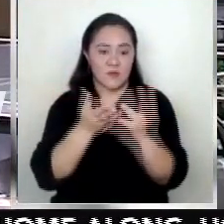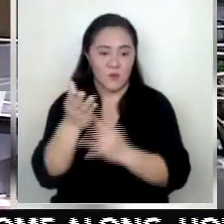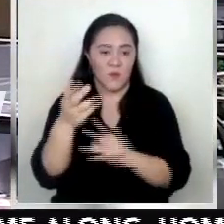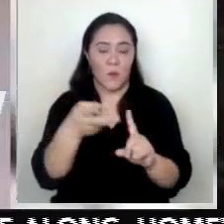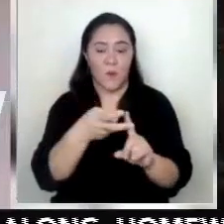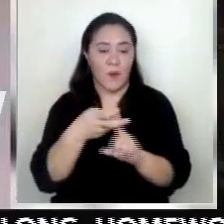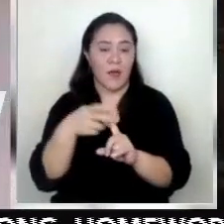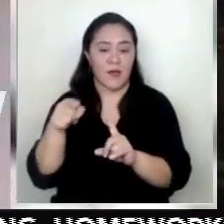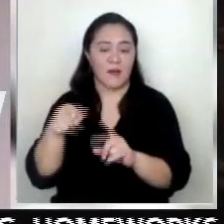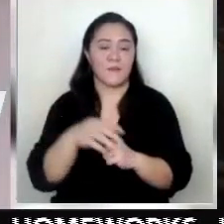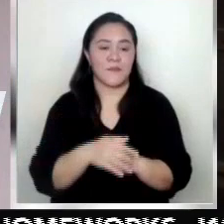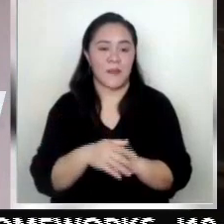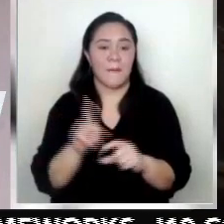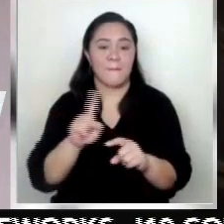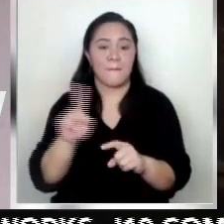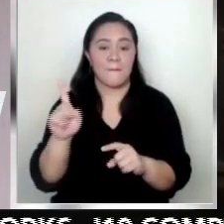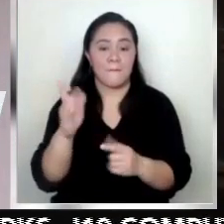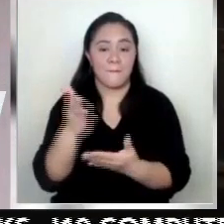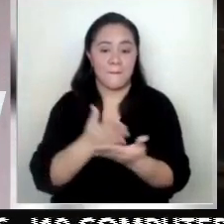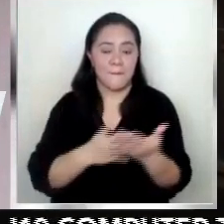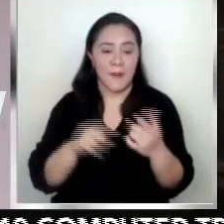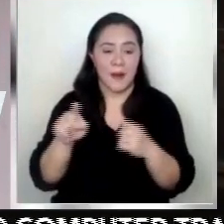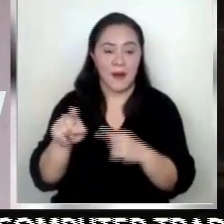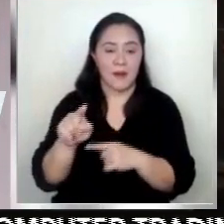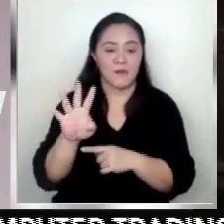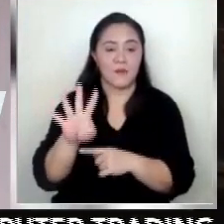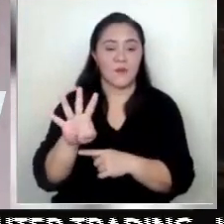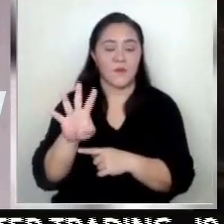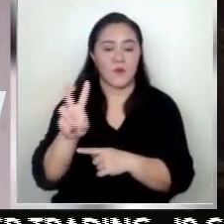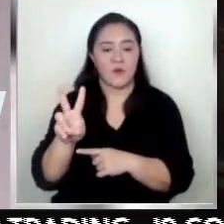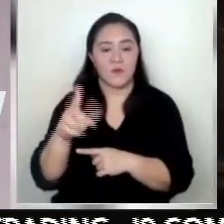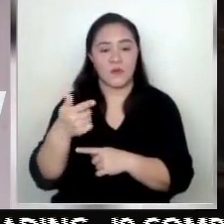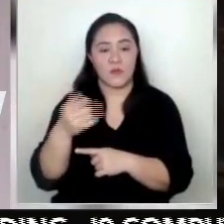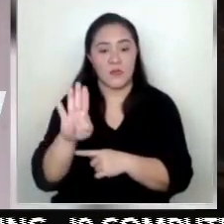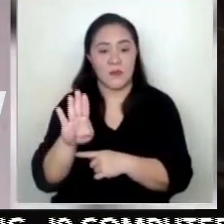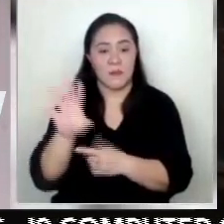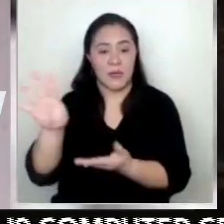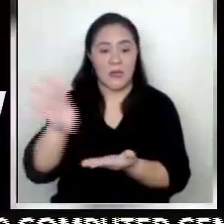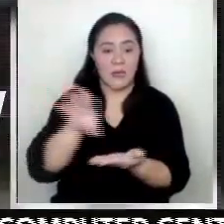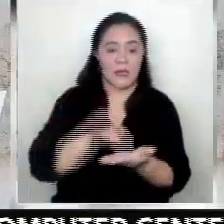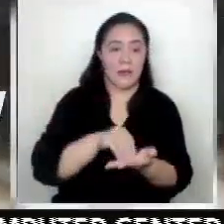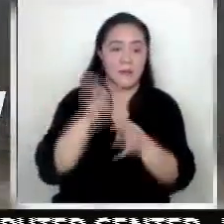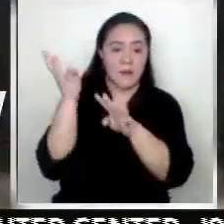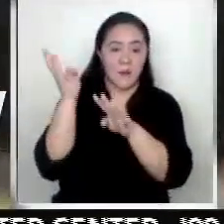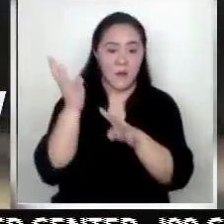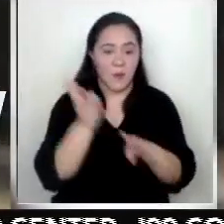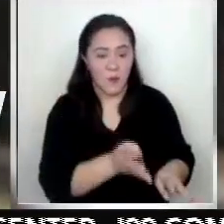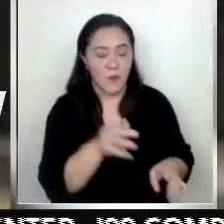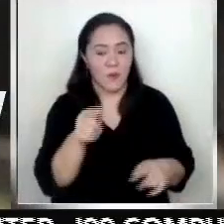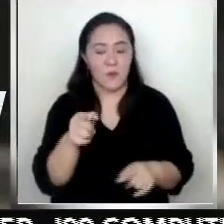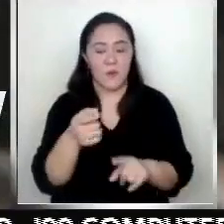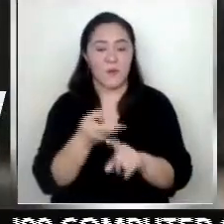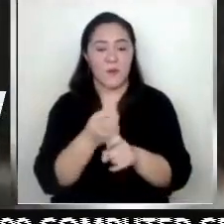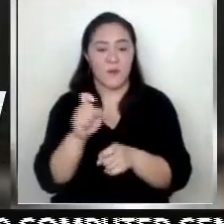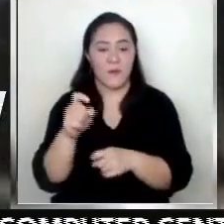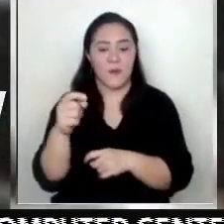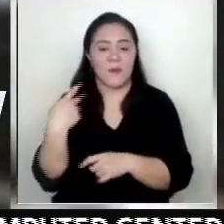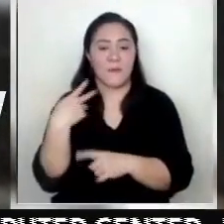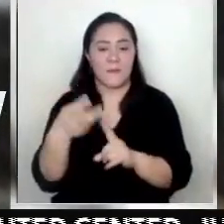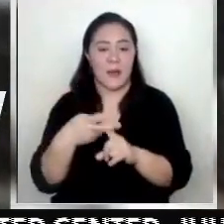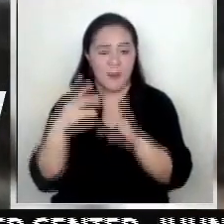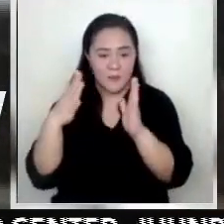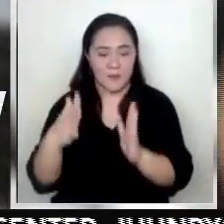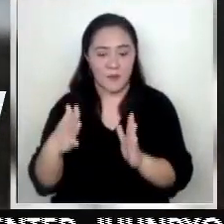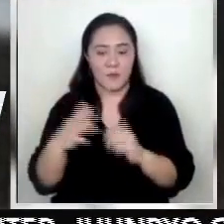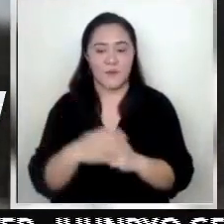lamang daw nito o nasa 42 GB ang Nakopya o na-download ng mga hacker may Tinitingnan ng lead ang mga autoridad kung